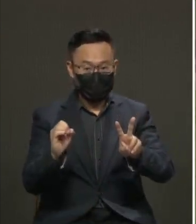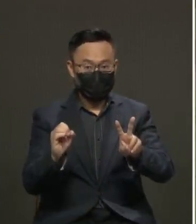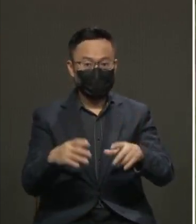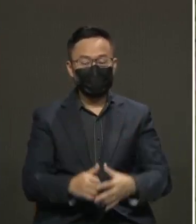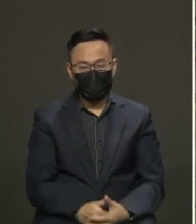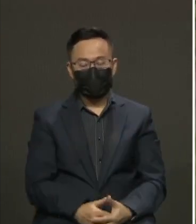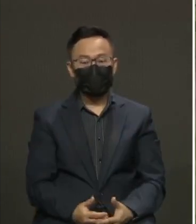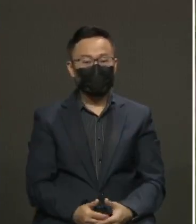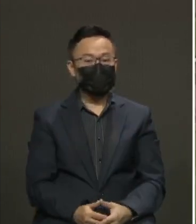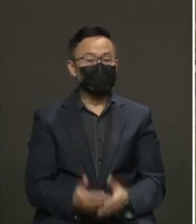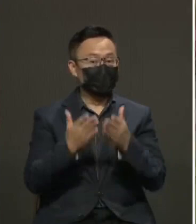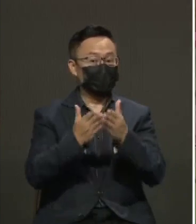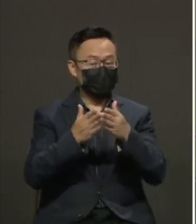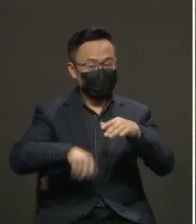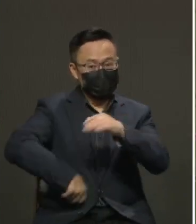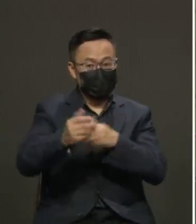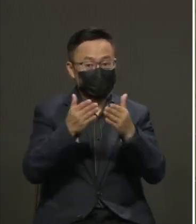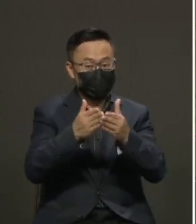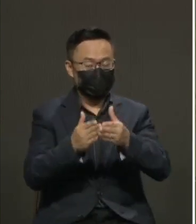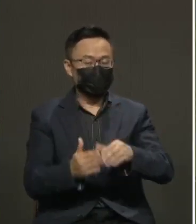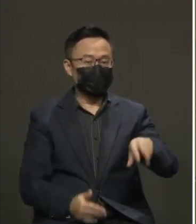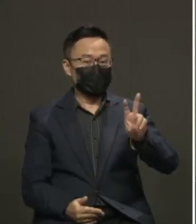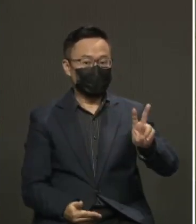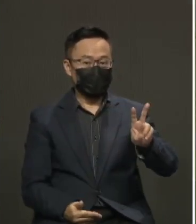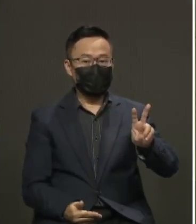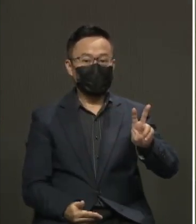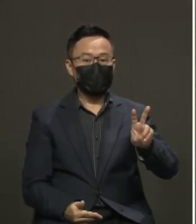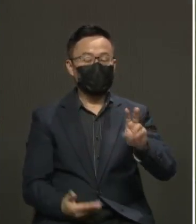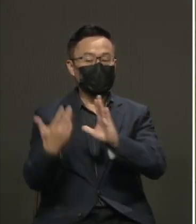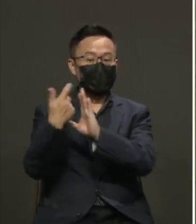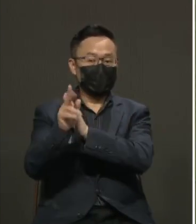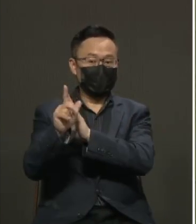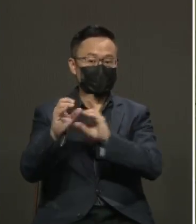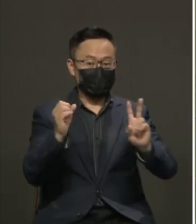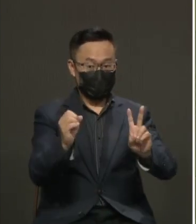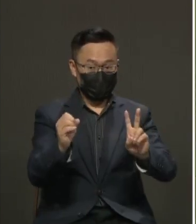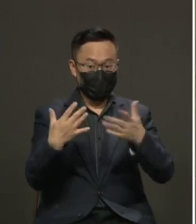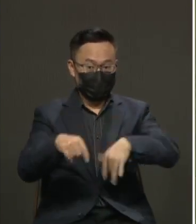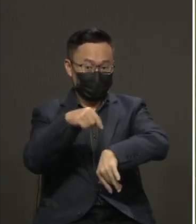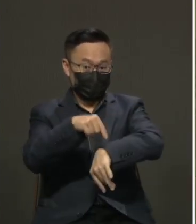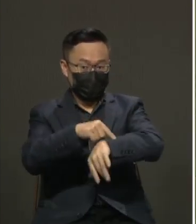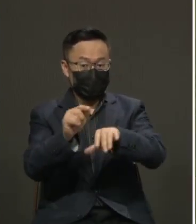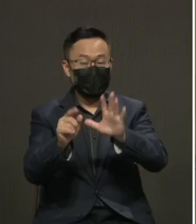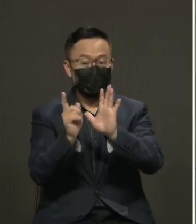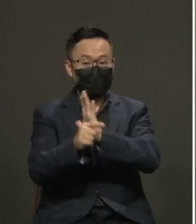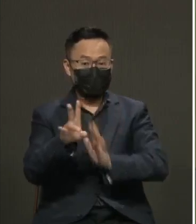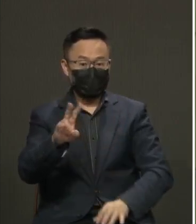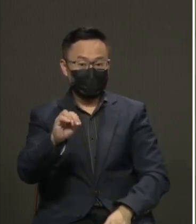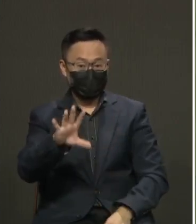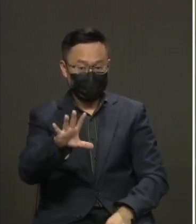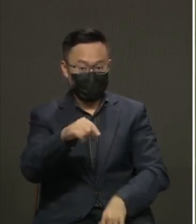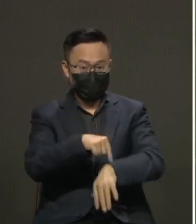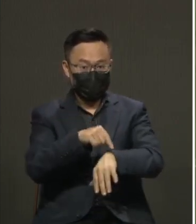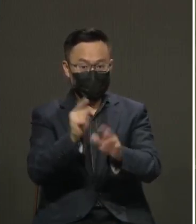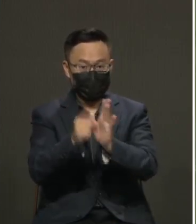ออกนำไป2ประตูต่อ0นะคะจากนั้นค่ะนาทีที่75นะคะประตูไหลต่อเนื่องเลย